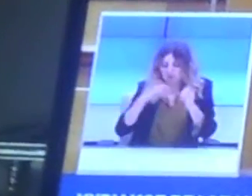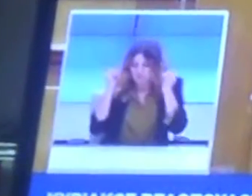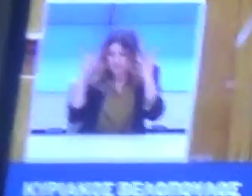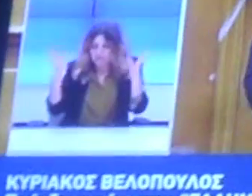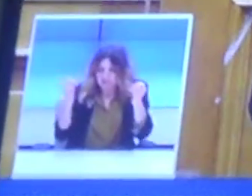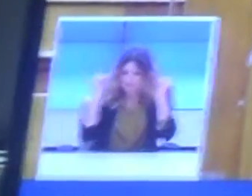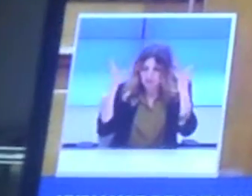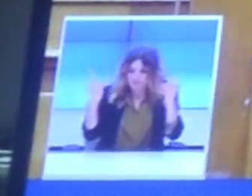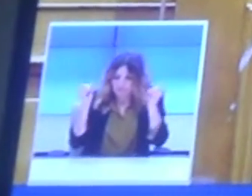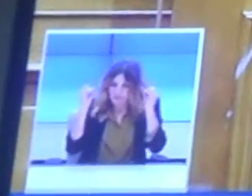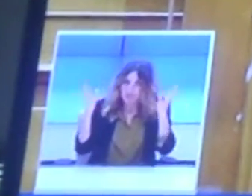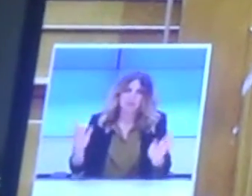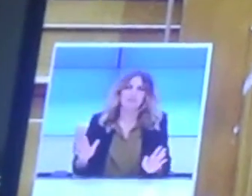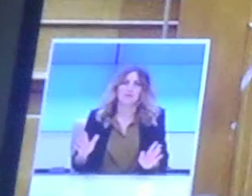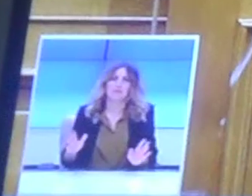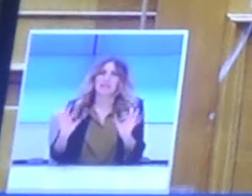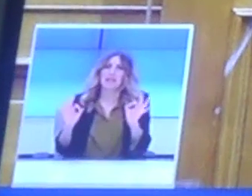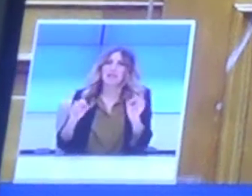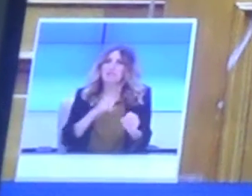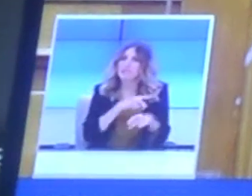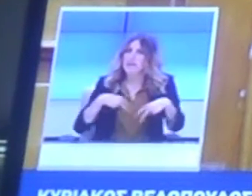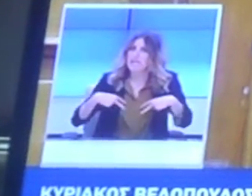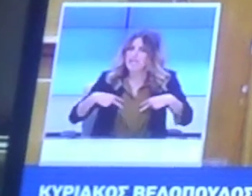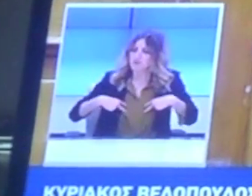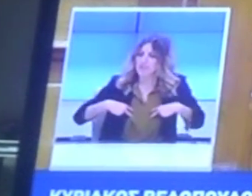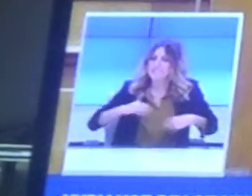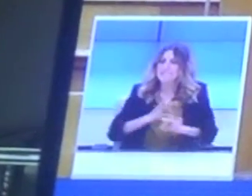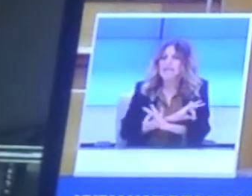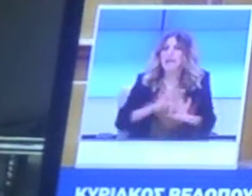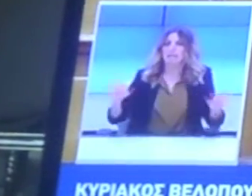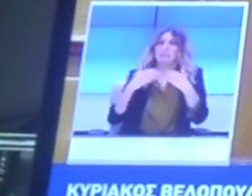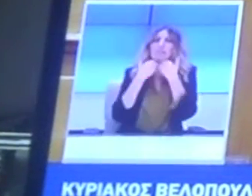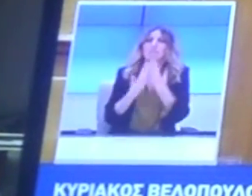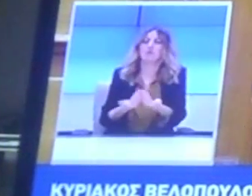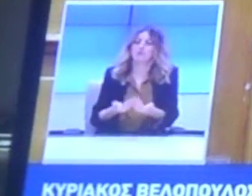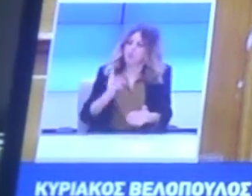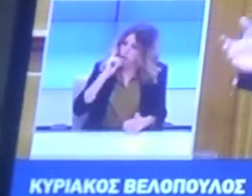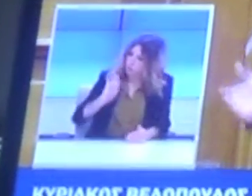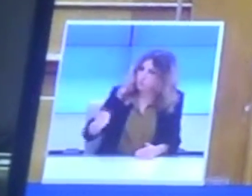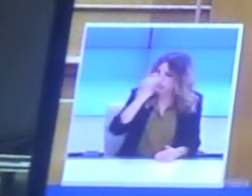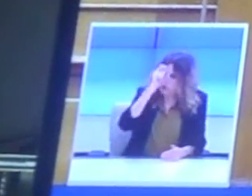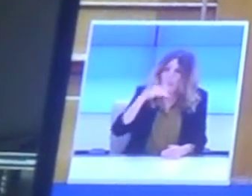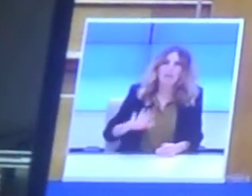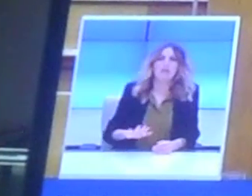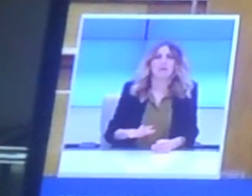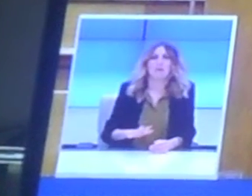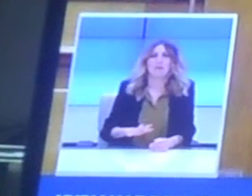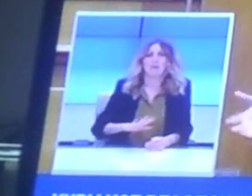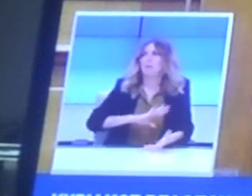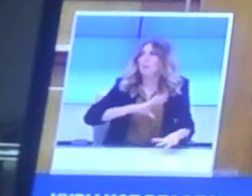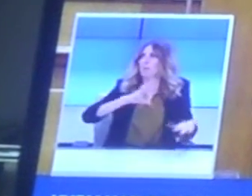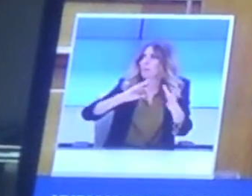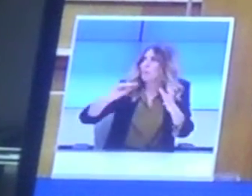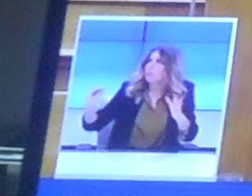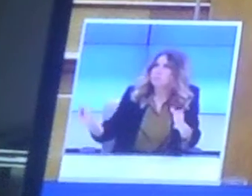ανέτοιμοι είναι γεγονός. Κανείς πρωθυπουργός θα μπορούσε να φέρει πέρας μόνος του μια τέτοια πανδημία και φαντάζομαι ότι δεν υπήρξε τα τελευταία δεκαετία τέτοιο